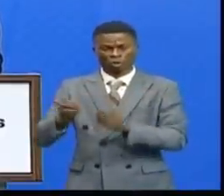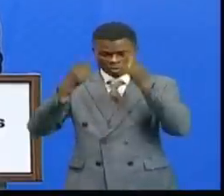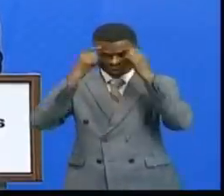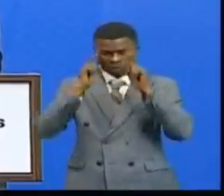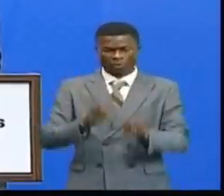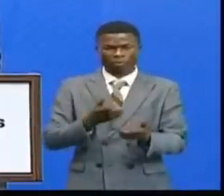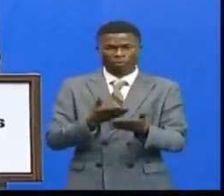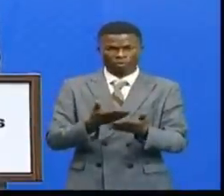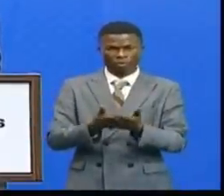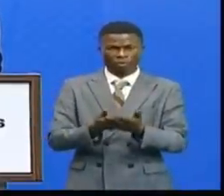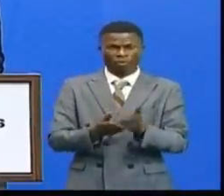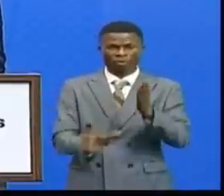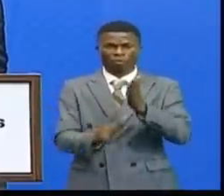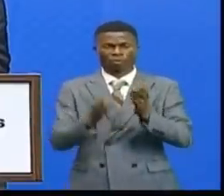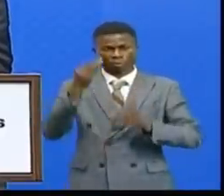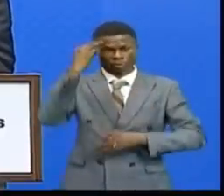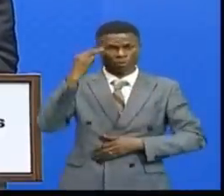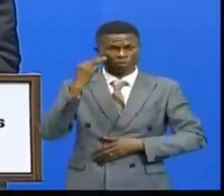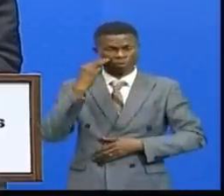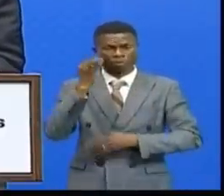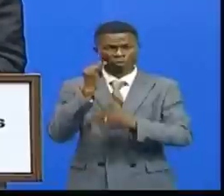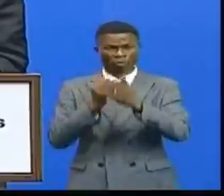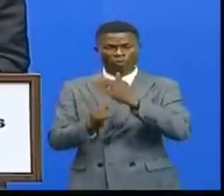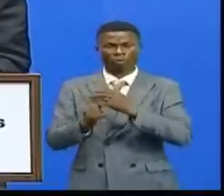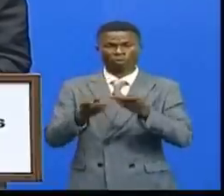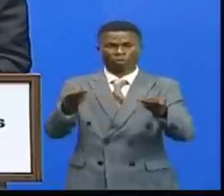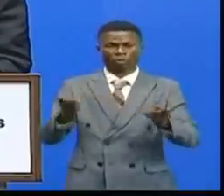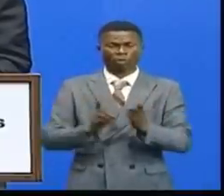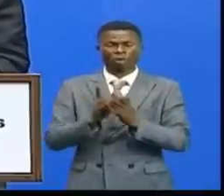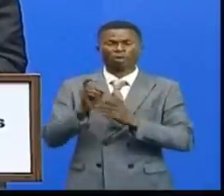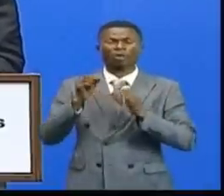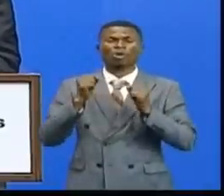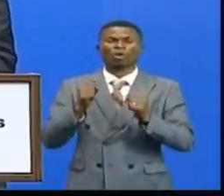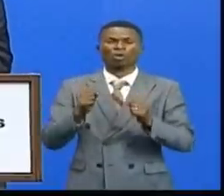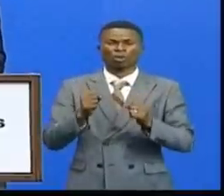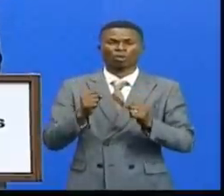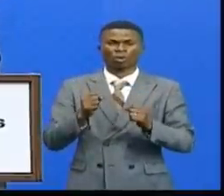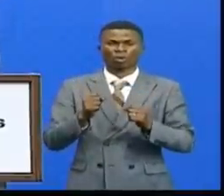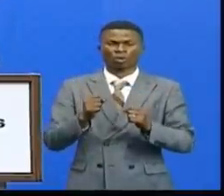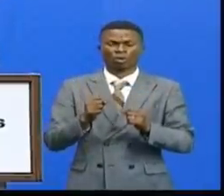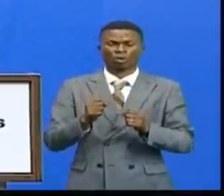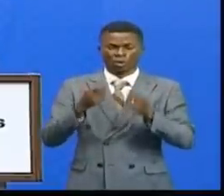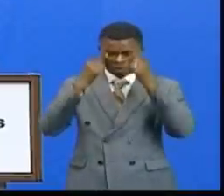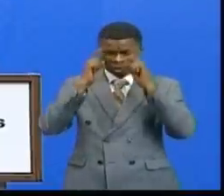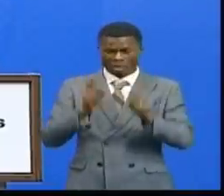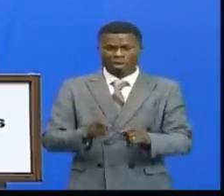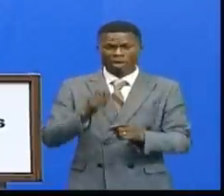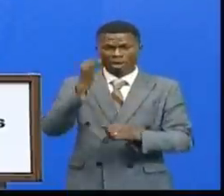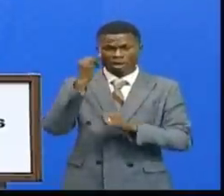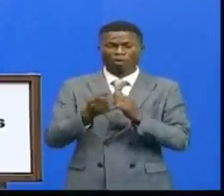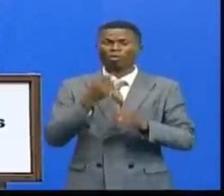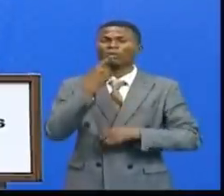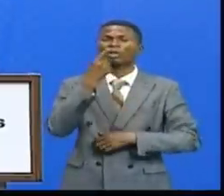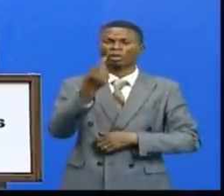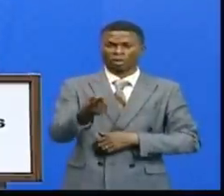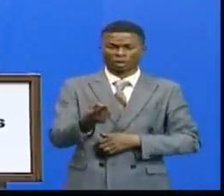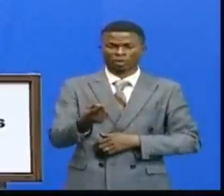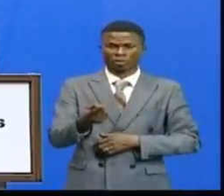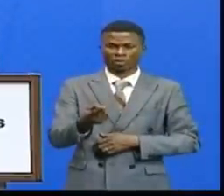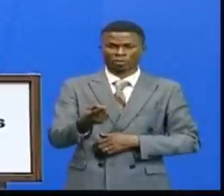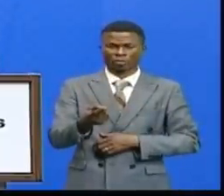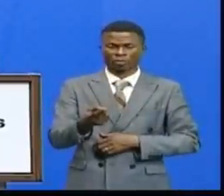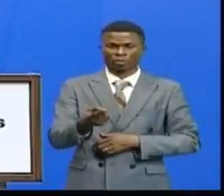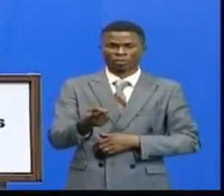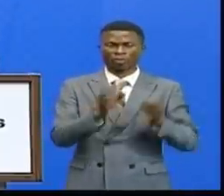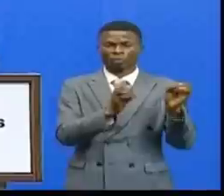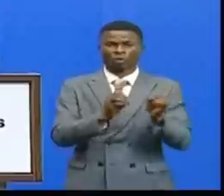engagements. La vice-première ministre, ministre de l'Environnement et Développement Durable, a conclu son propos en rappelant que la